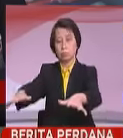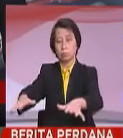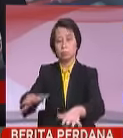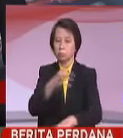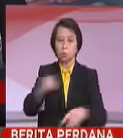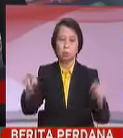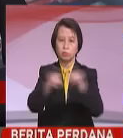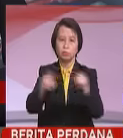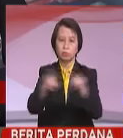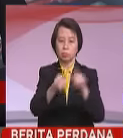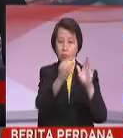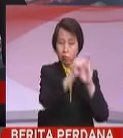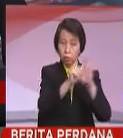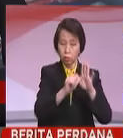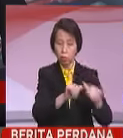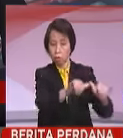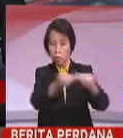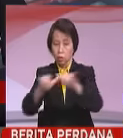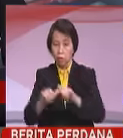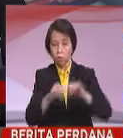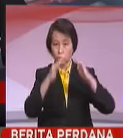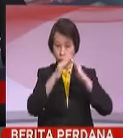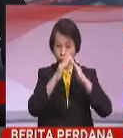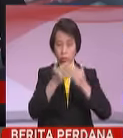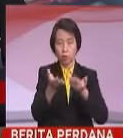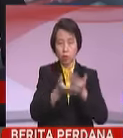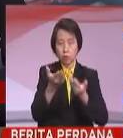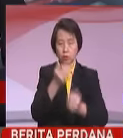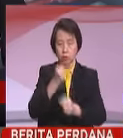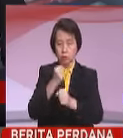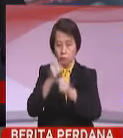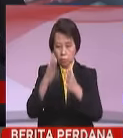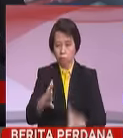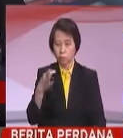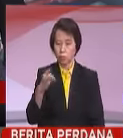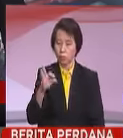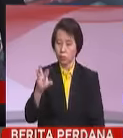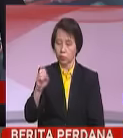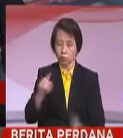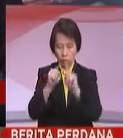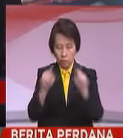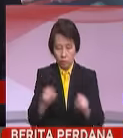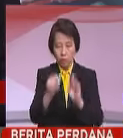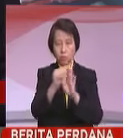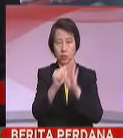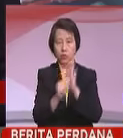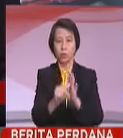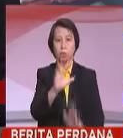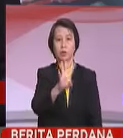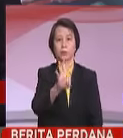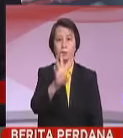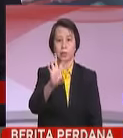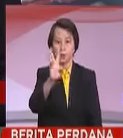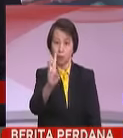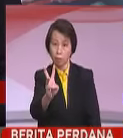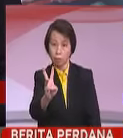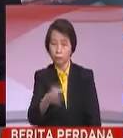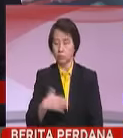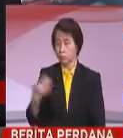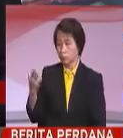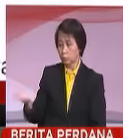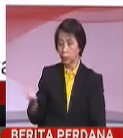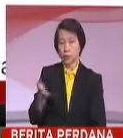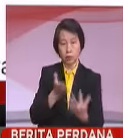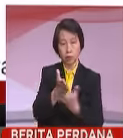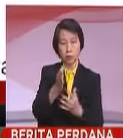juga selaras Akta Standard Minimum Perumahan dan Kemudahan Pekerja 1950 kurungan Akta 446. Beliau